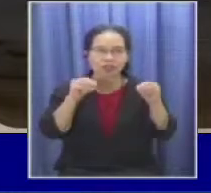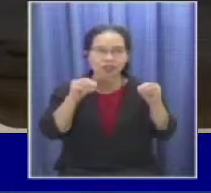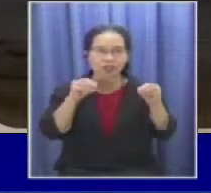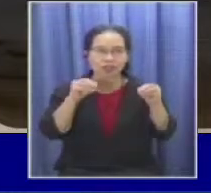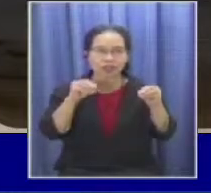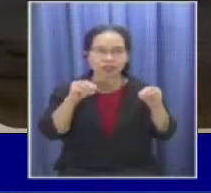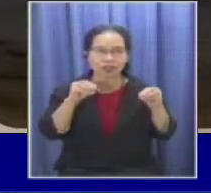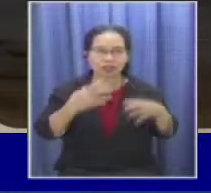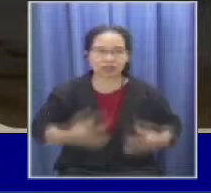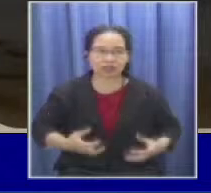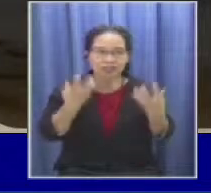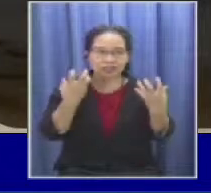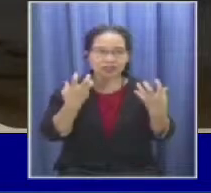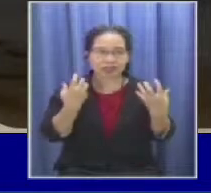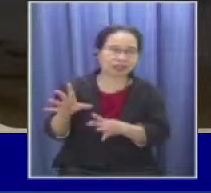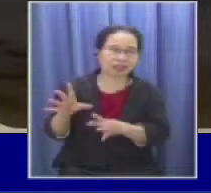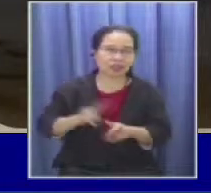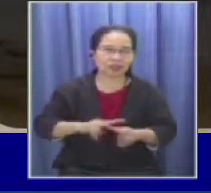abosomsom